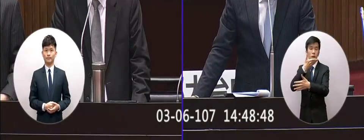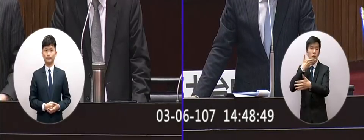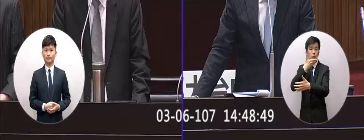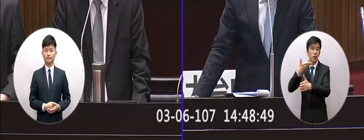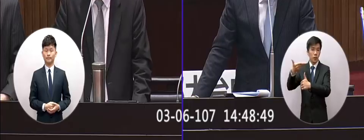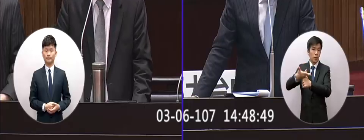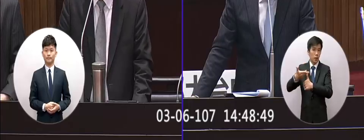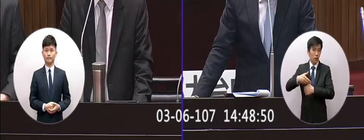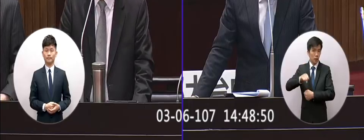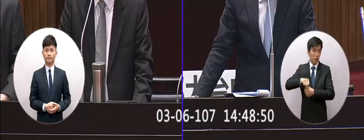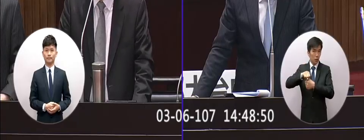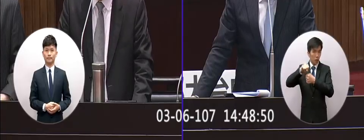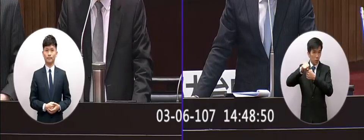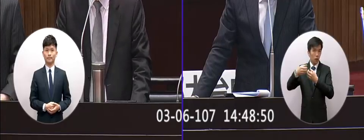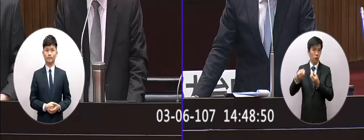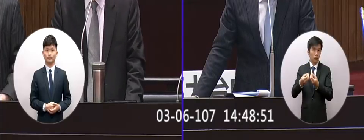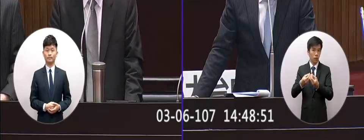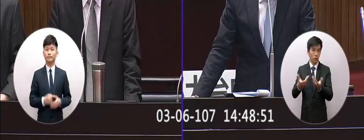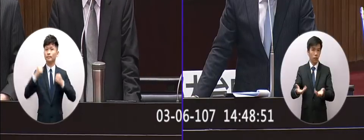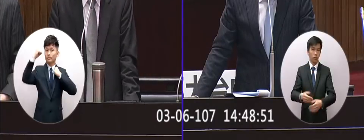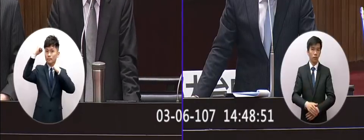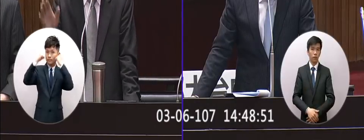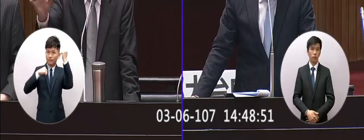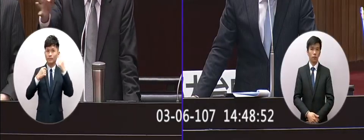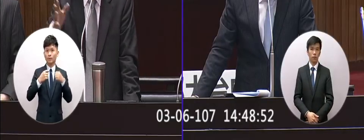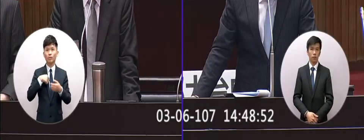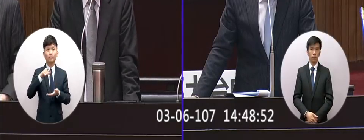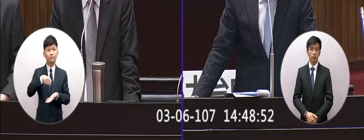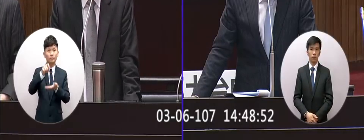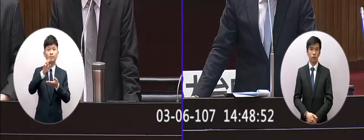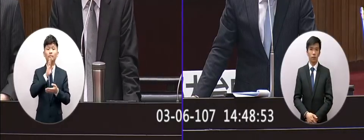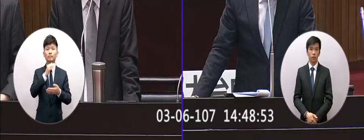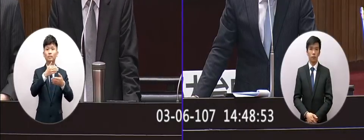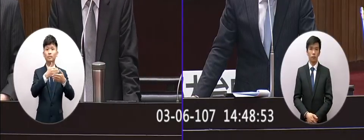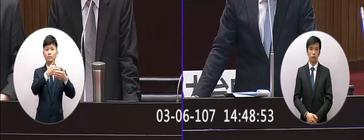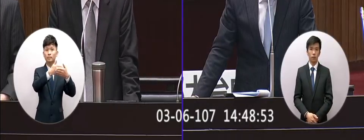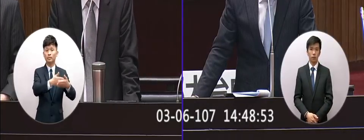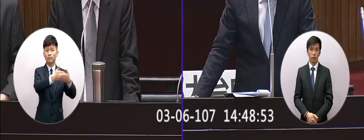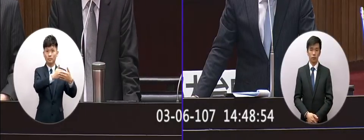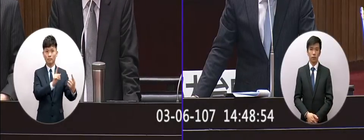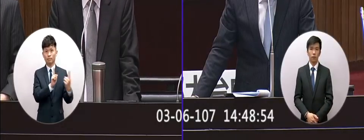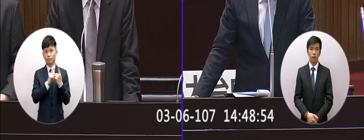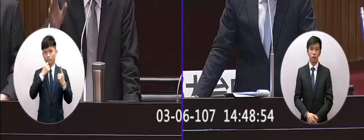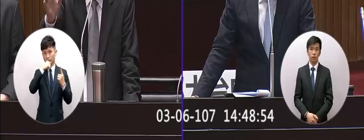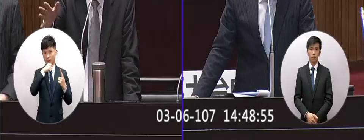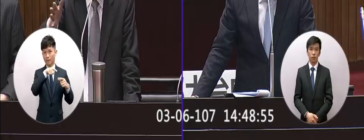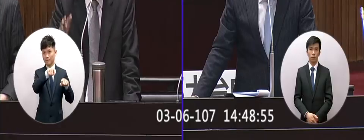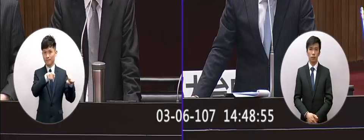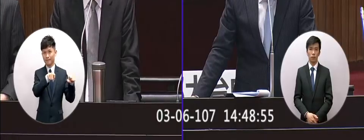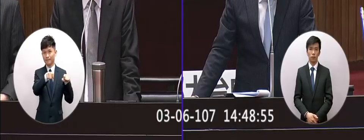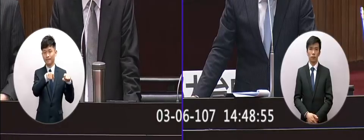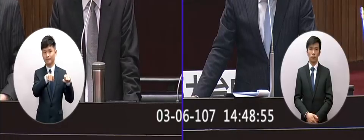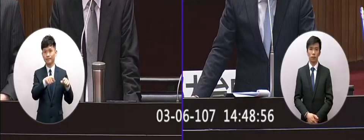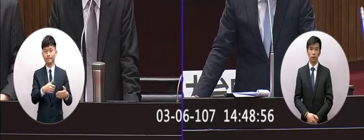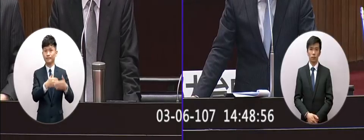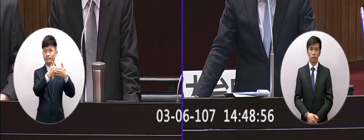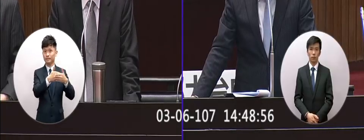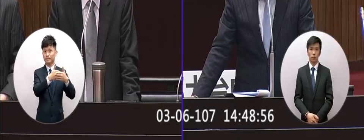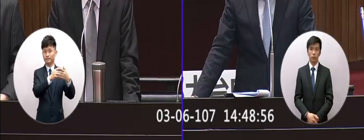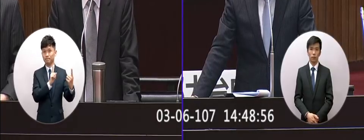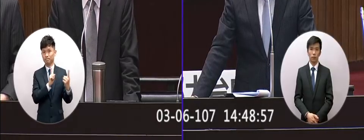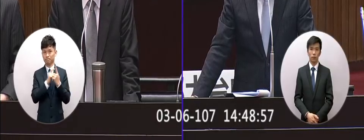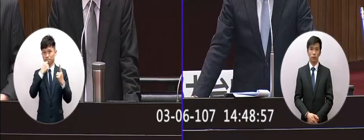的国民待遇措施？ 早上我谈的是说中国对台湾的策略啊，中国对台湾的手